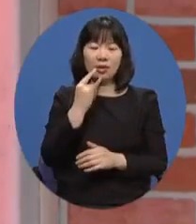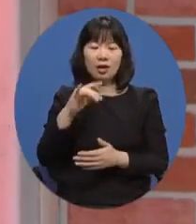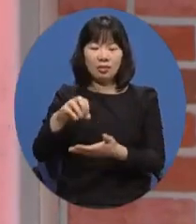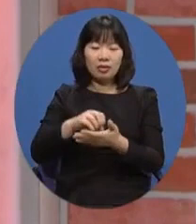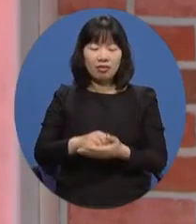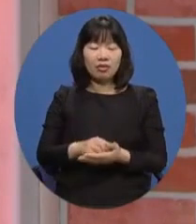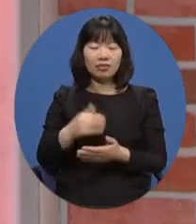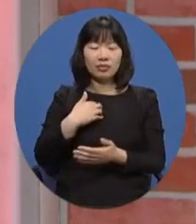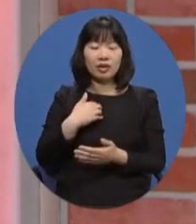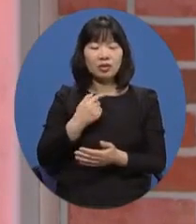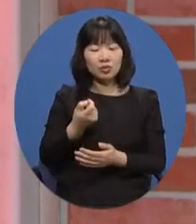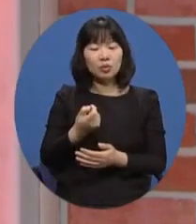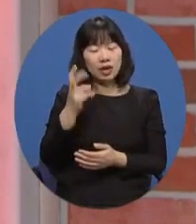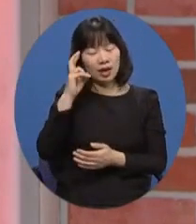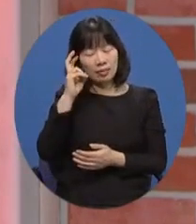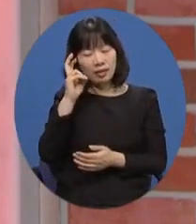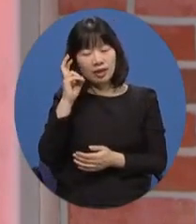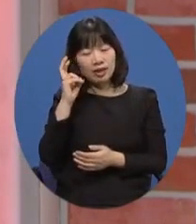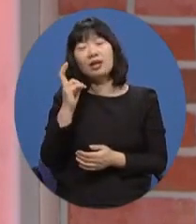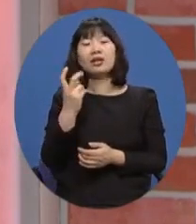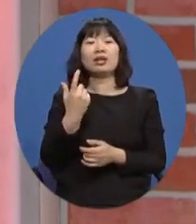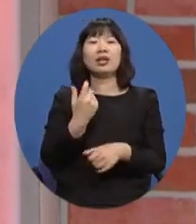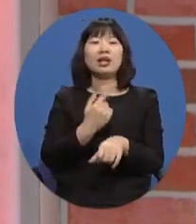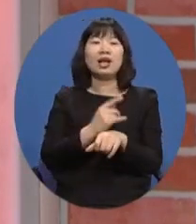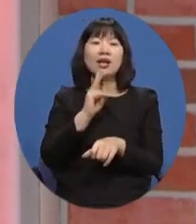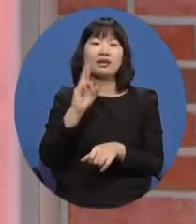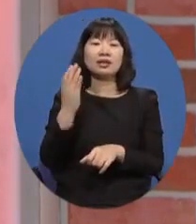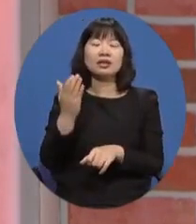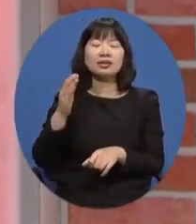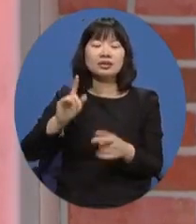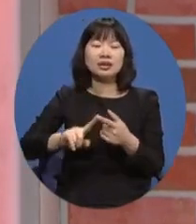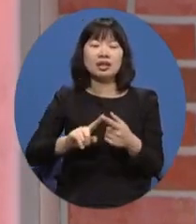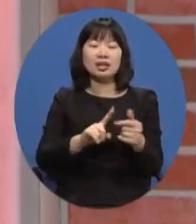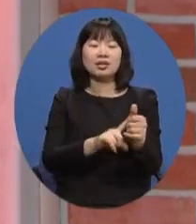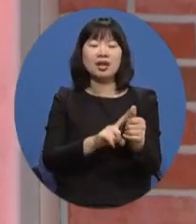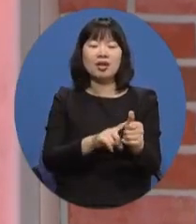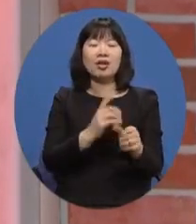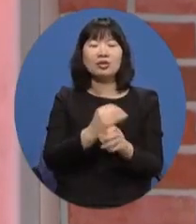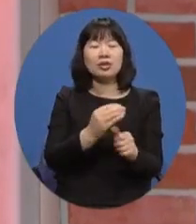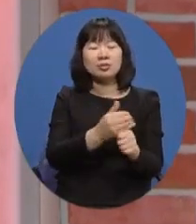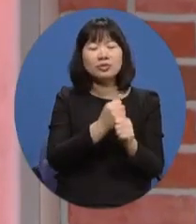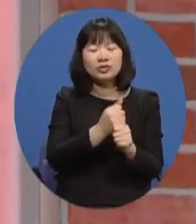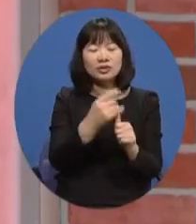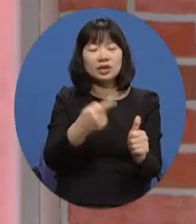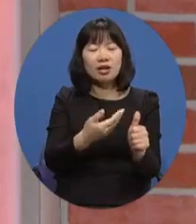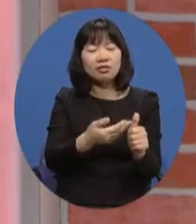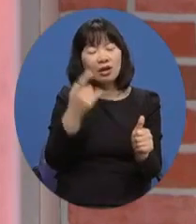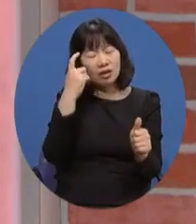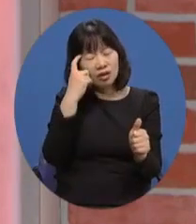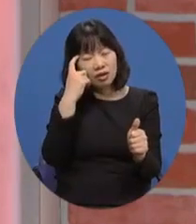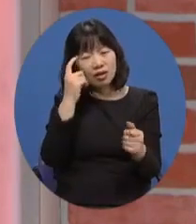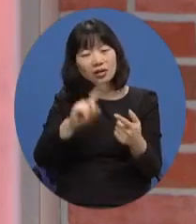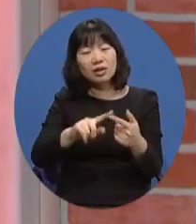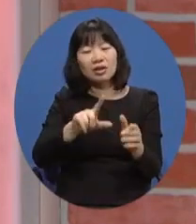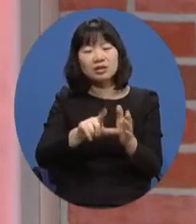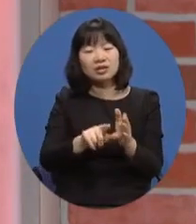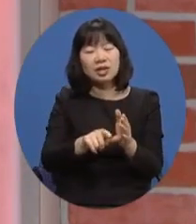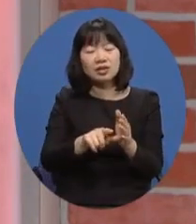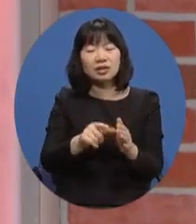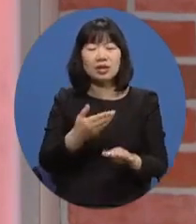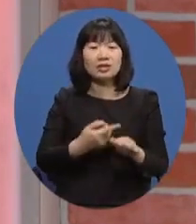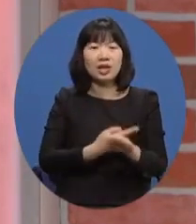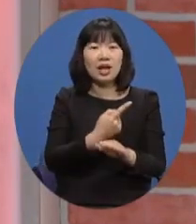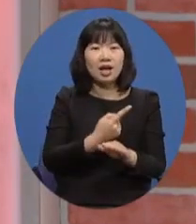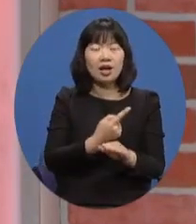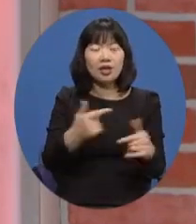받아서 내가 좀 그래? 그런 것 같아? 이렇게 해야 되는데 그러는 당신은 언제 붙들고 가르쳐 보기나 했어. 그러는 시간에 회식 한번 줄이고